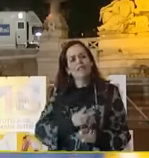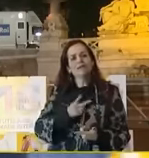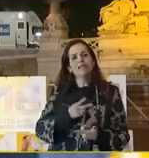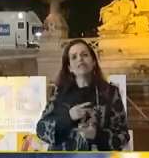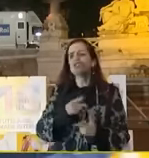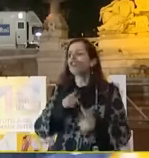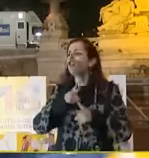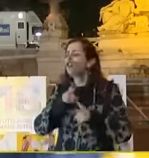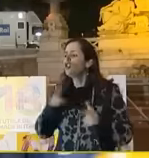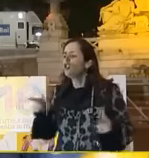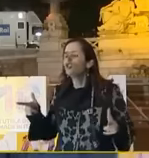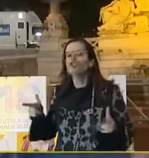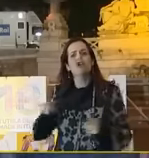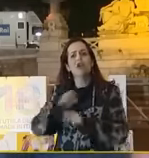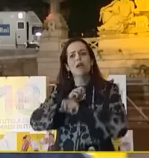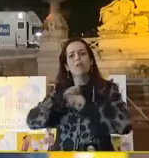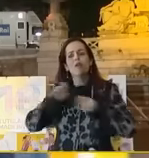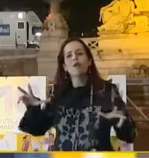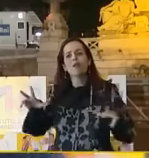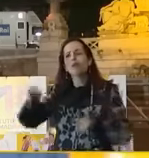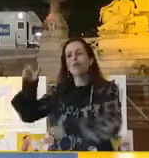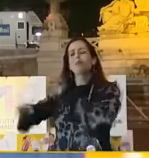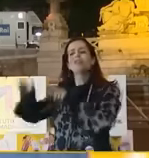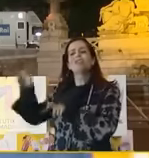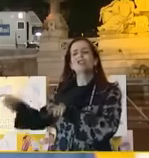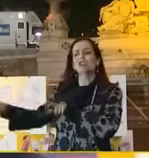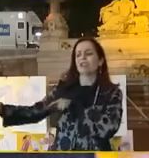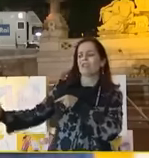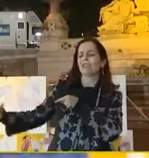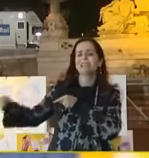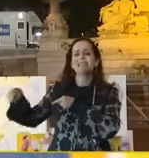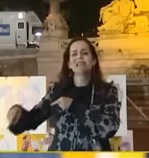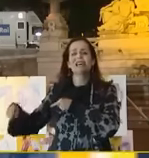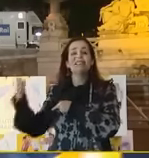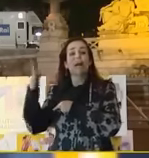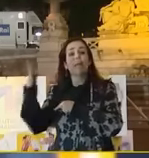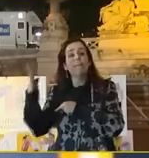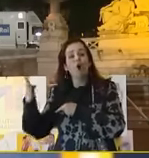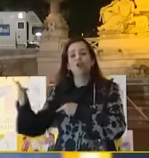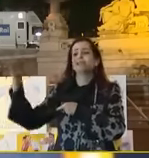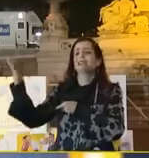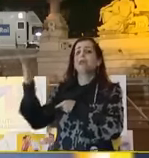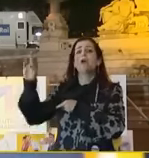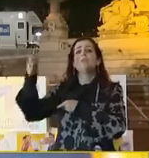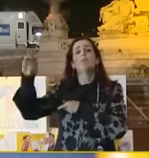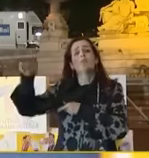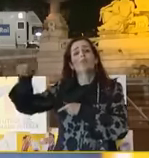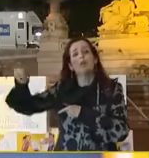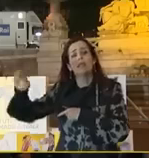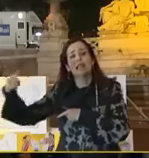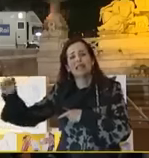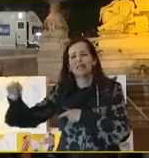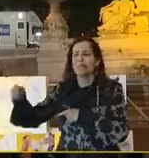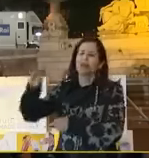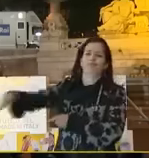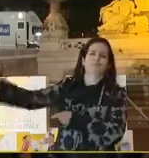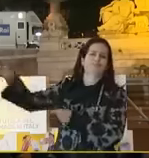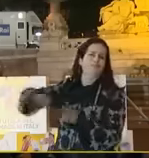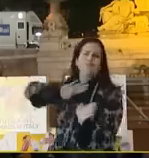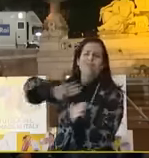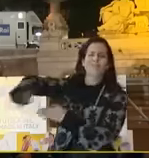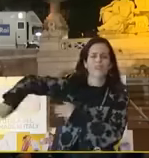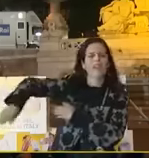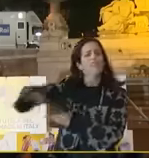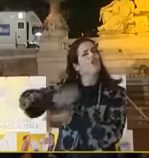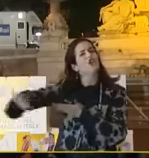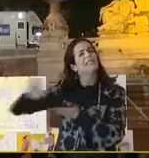pensare che oggi i nostri avversari siano Le Boschi, Brunetta, i Renzi? Ma non esistono più! Non esistono più! Ora